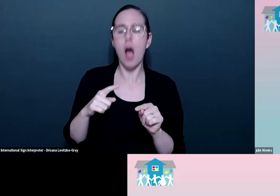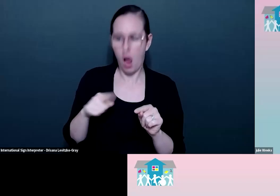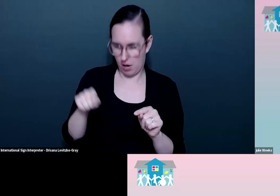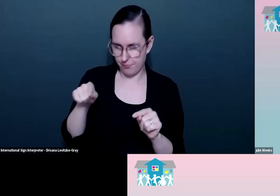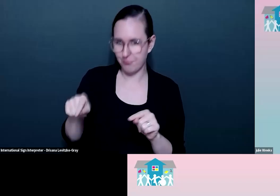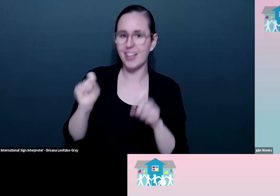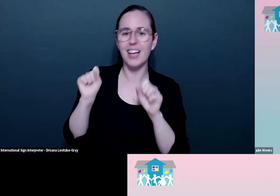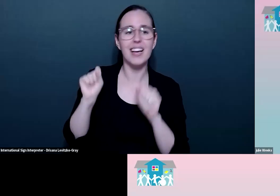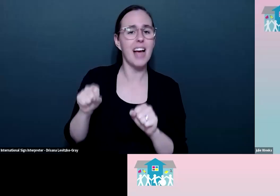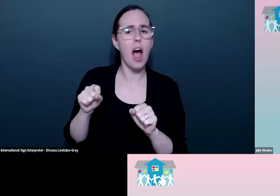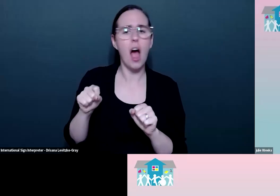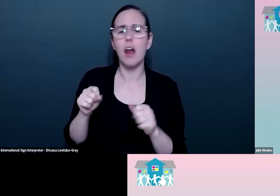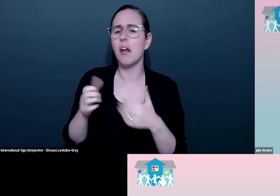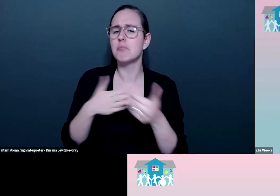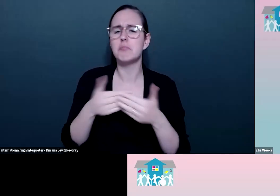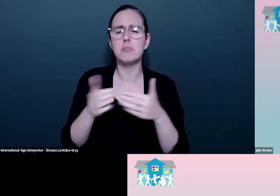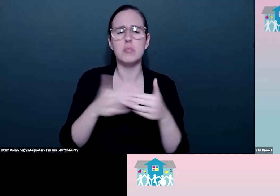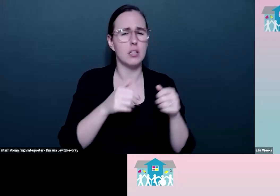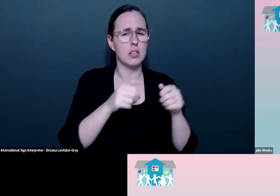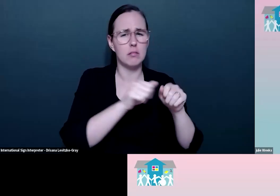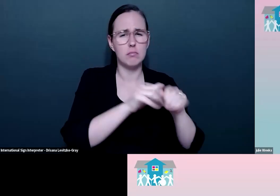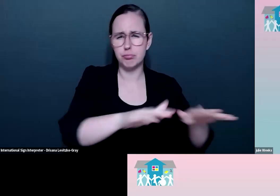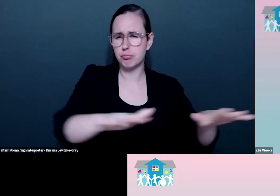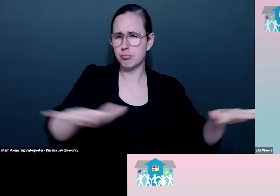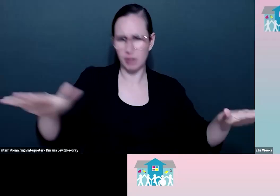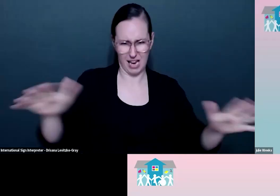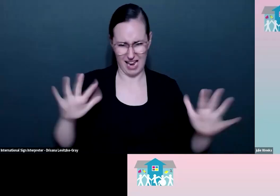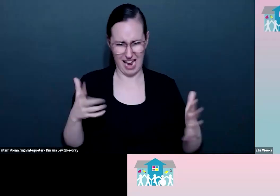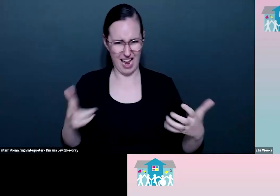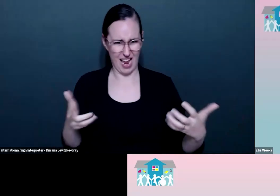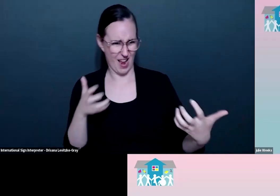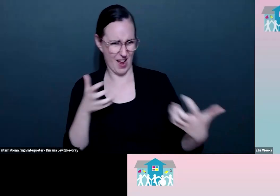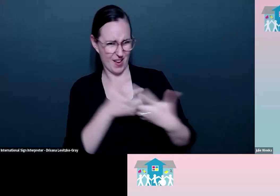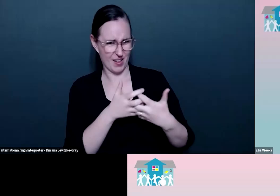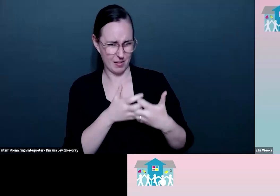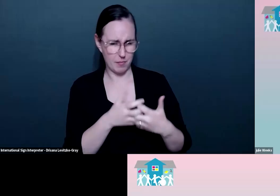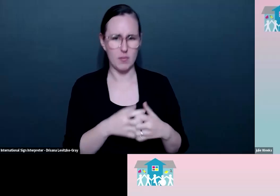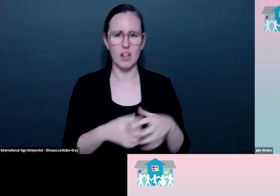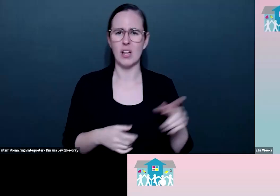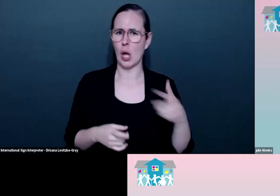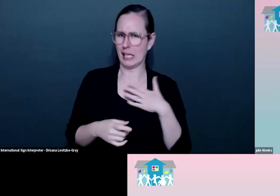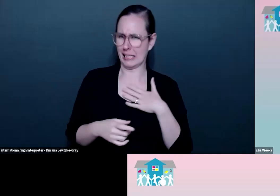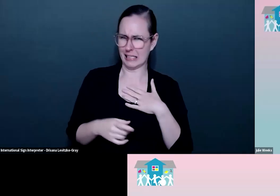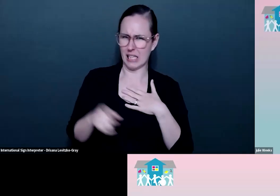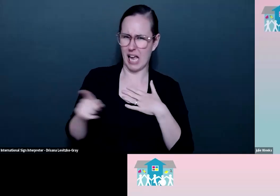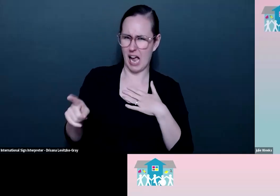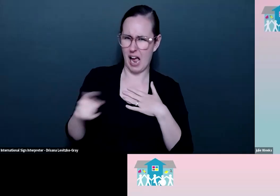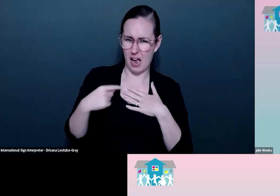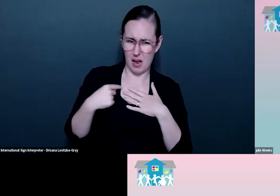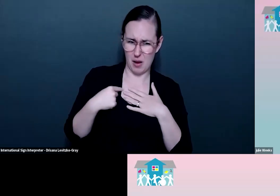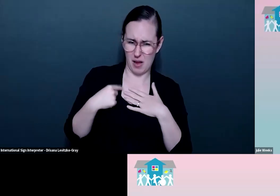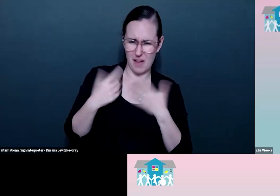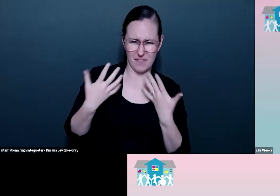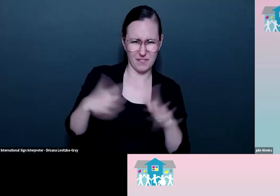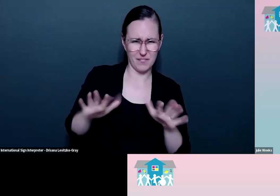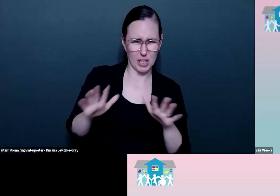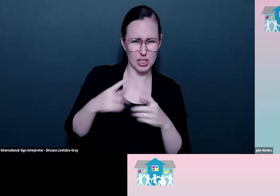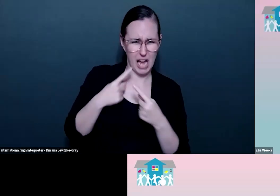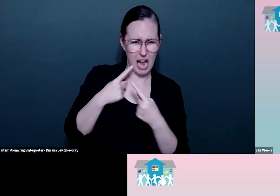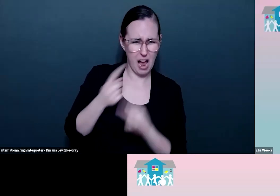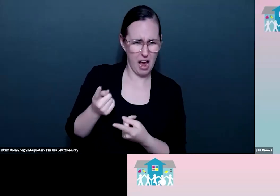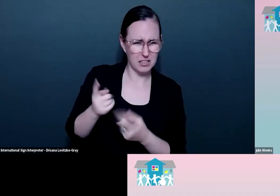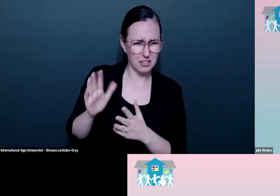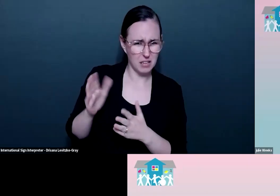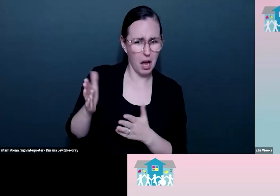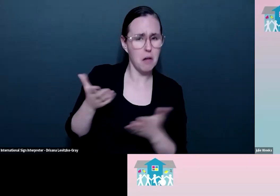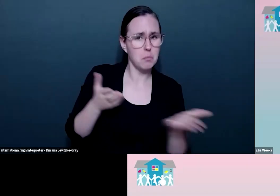l'école? Est-ce que vous aimeriez répondre à cette question, Jenny? OK. J'étais en